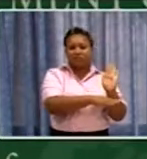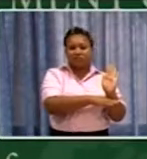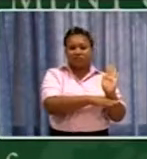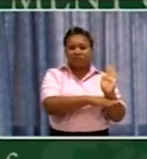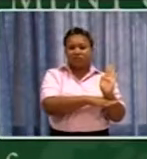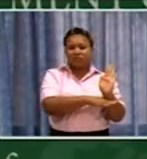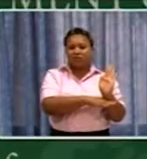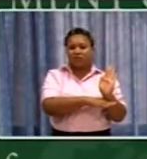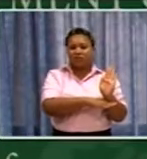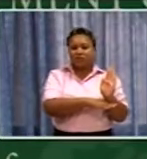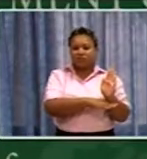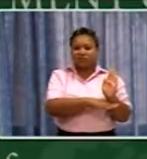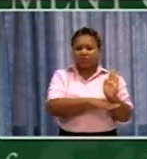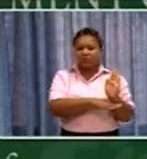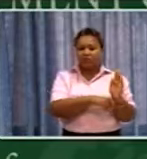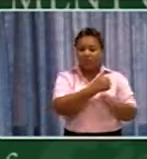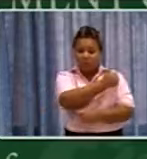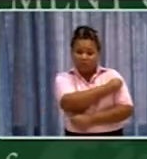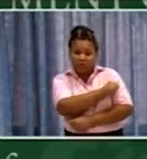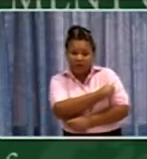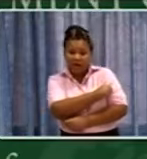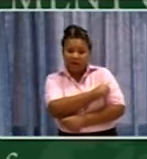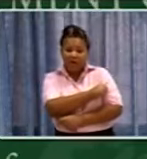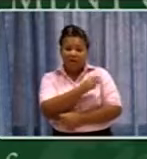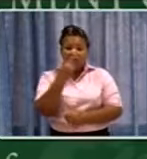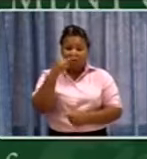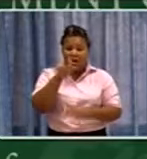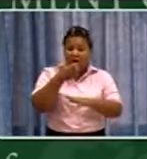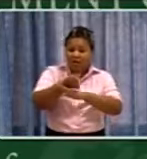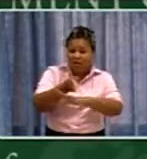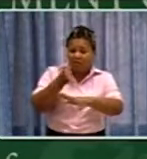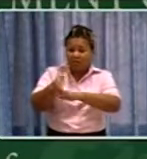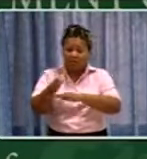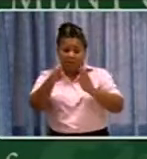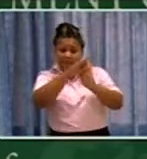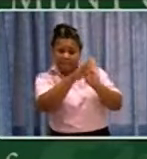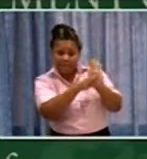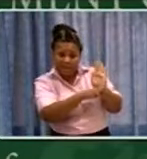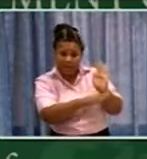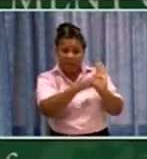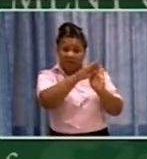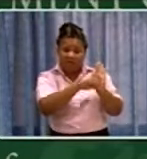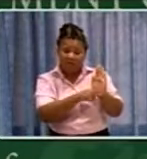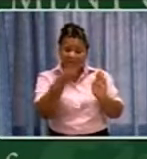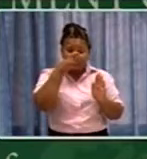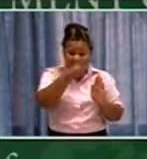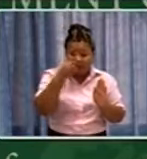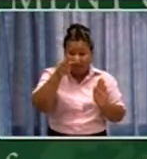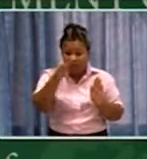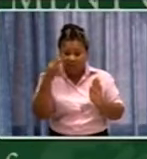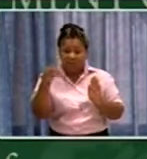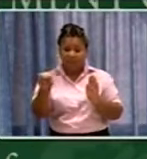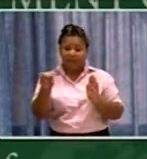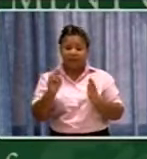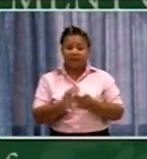health. Si nous n'avons pas cette option pour nous contrôler les visiteurs qui peuvent venir, nous avons besoin d'extendre pour plus longtemps. Mais le fait